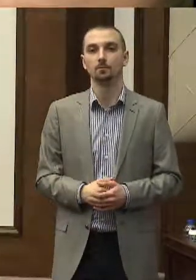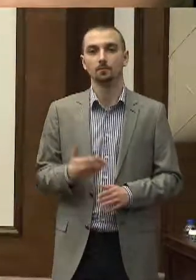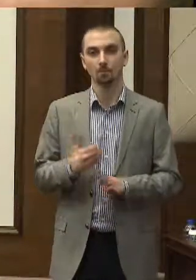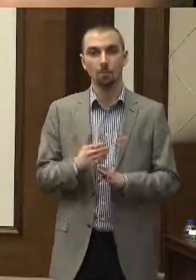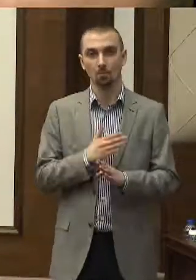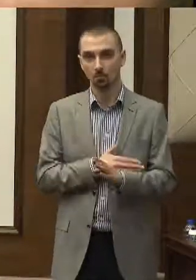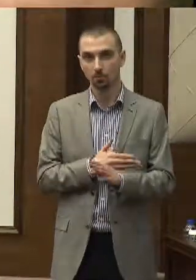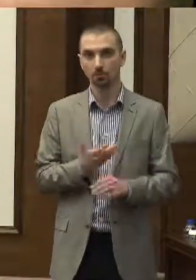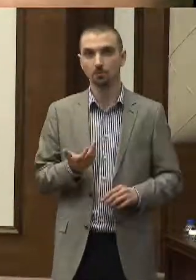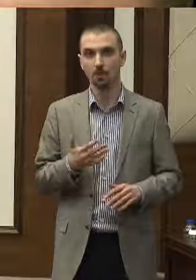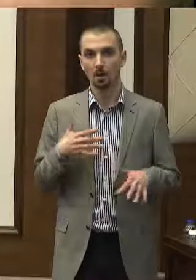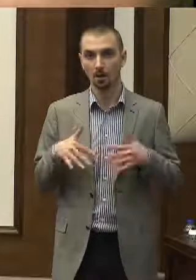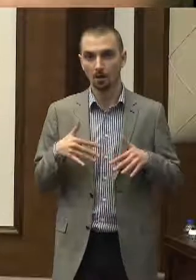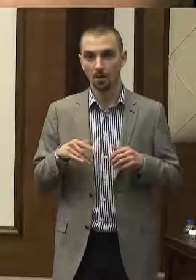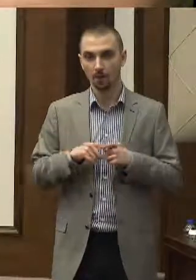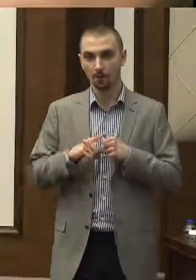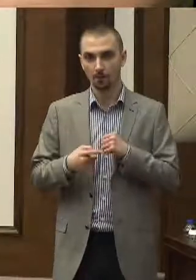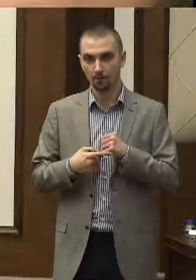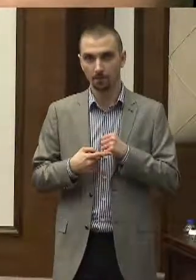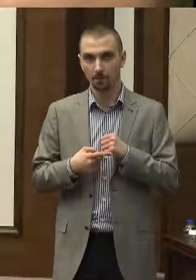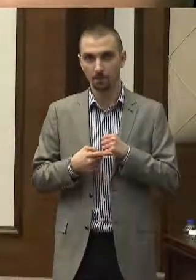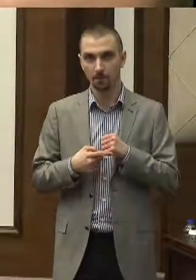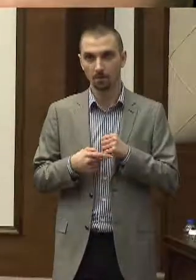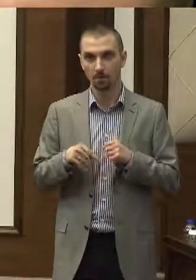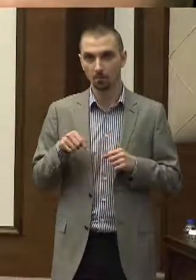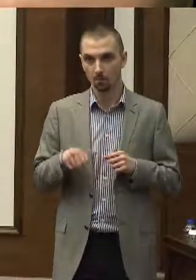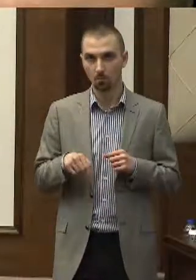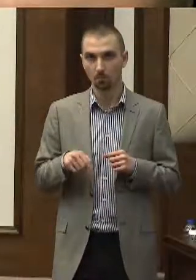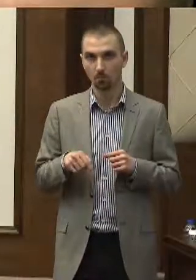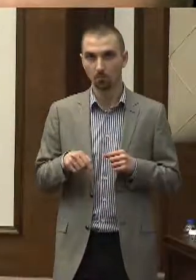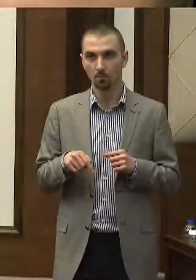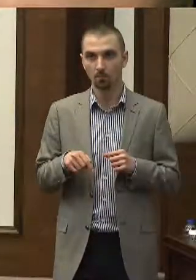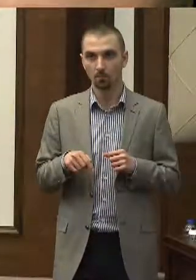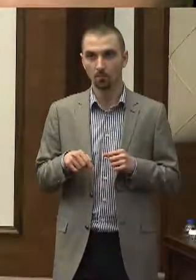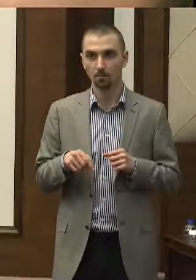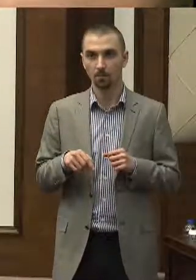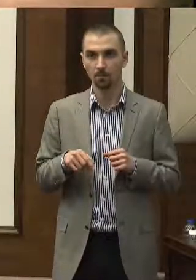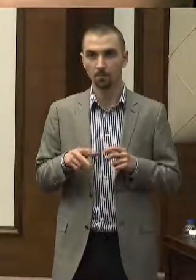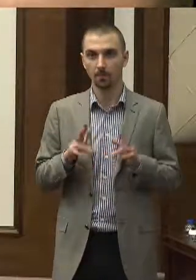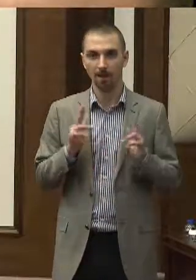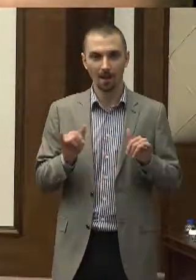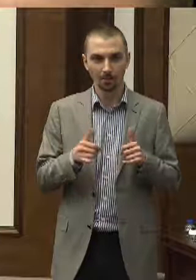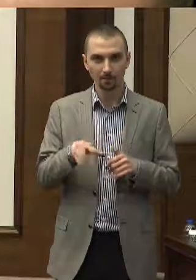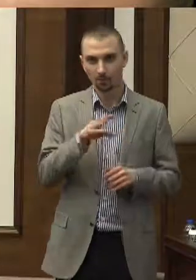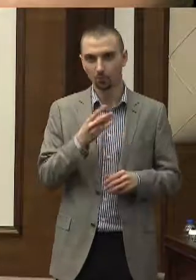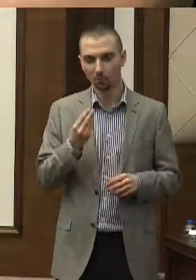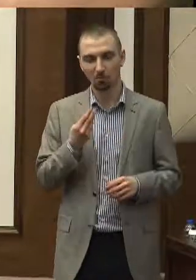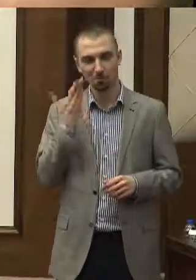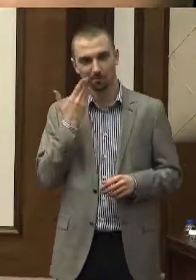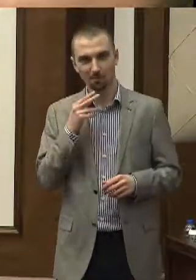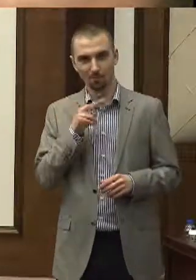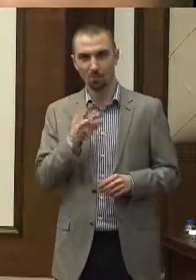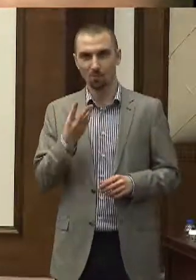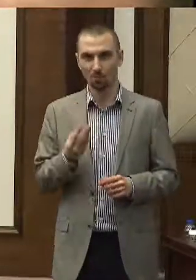Öncelikle tabii ki engelliler haftası nedeniyle buradaki etkinlik gerçekten bizleri mutlu etti. Tabii engelliler